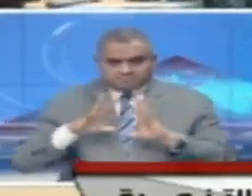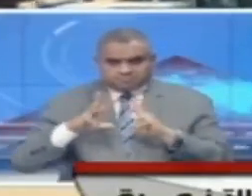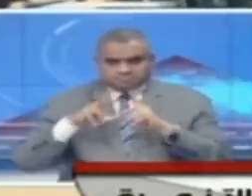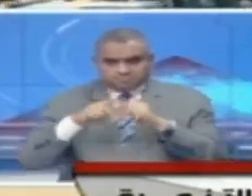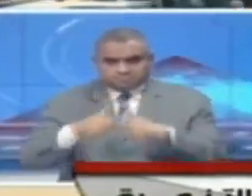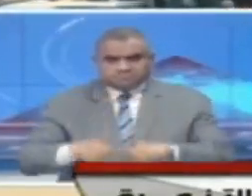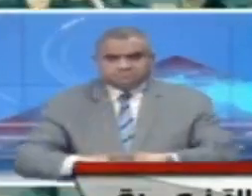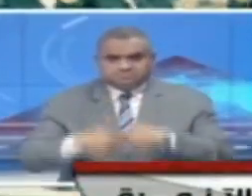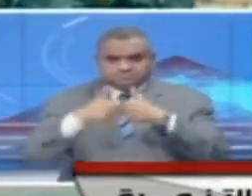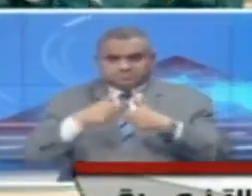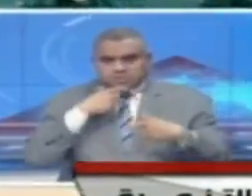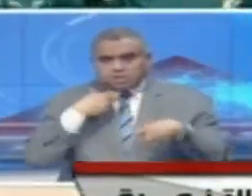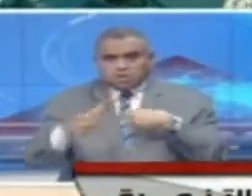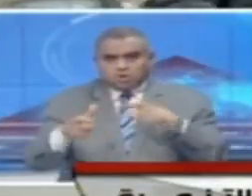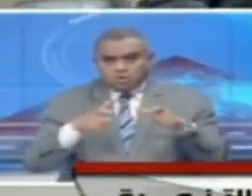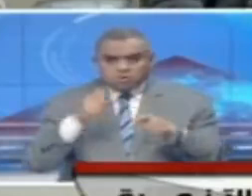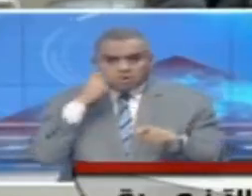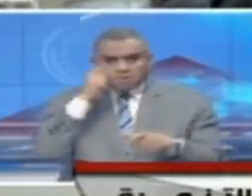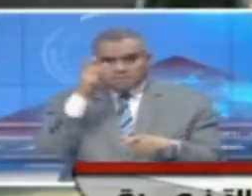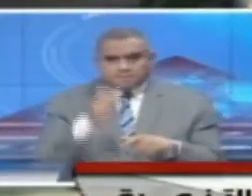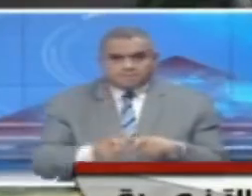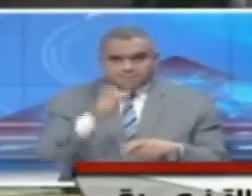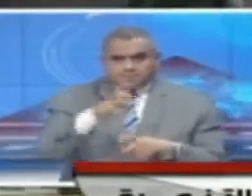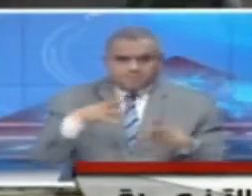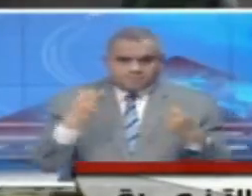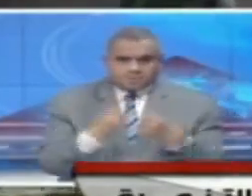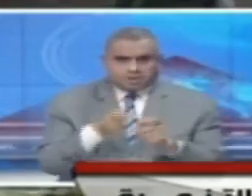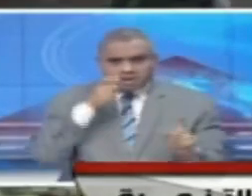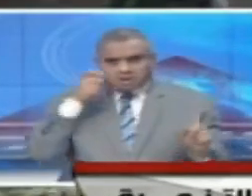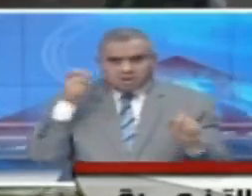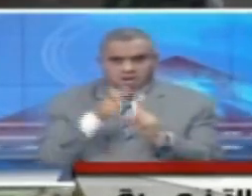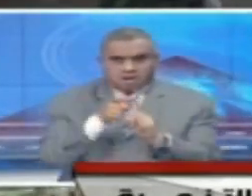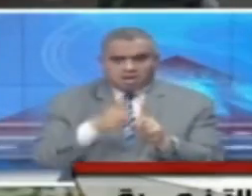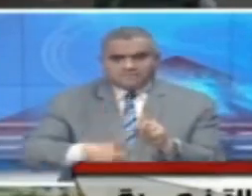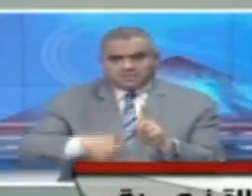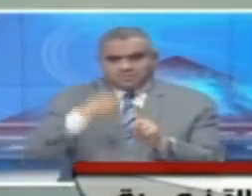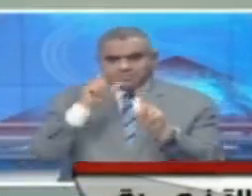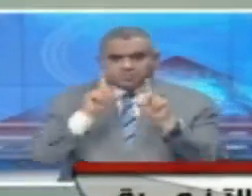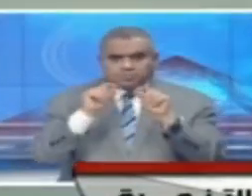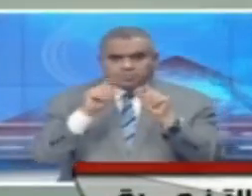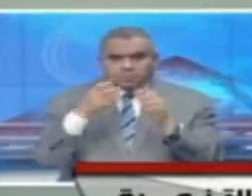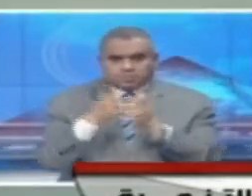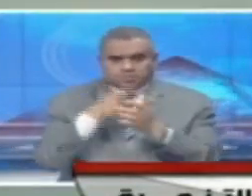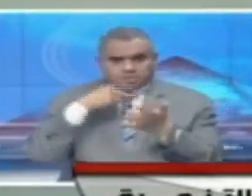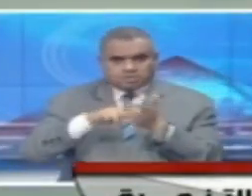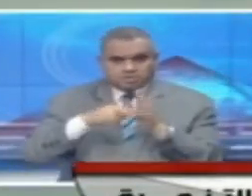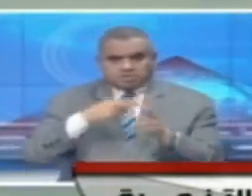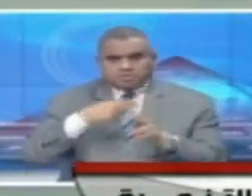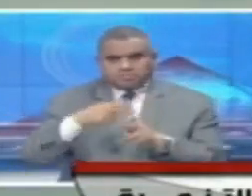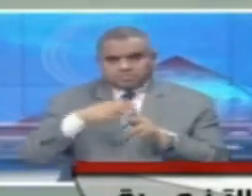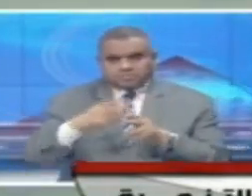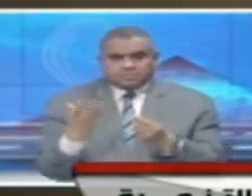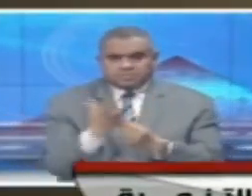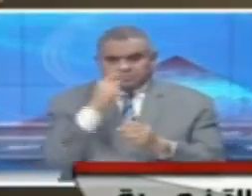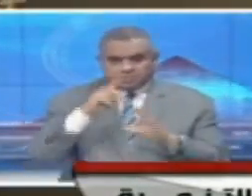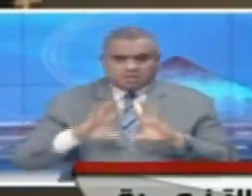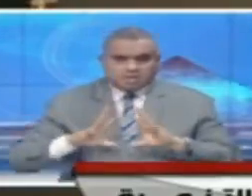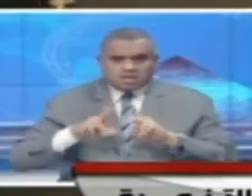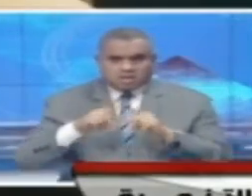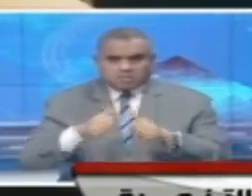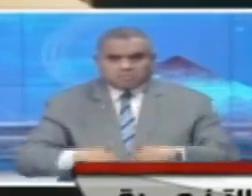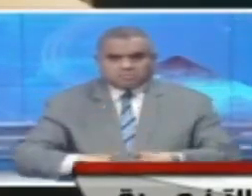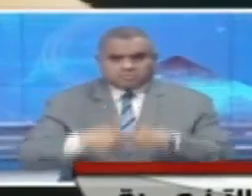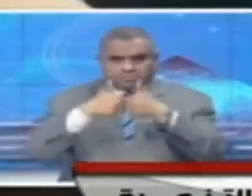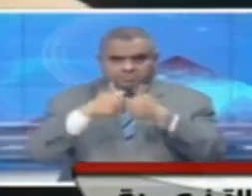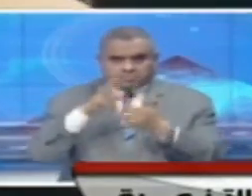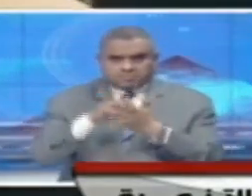إمكانياتها اللوجستية والتقنية والبشرية للحفاظ على الإنجازات واستمرار مسيرة التطوير. فانطلقت